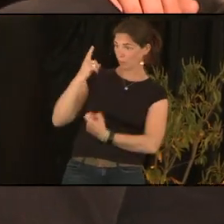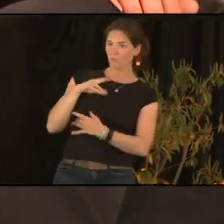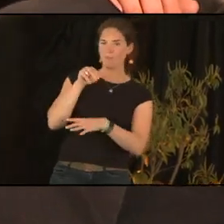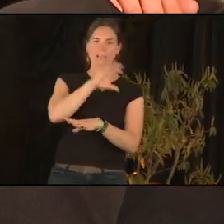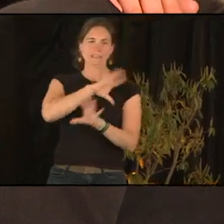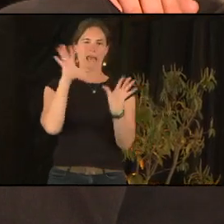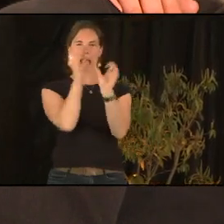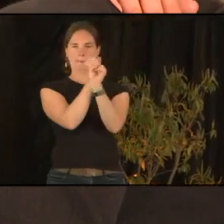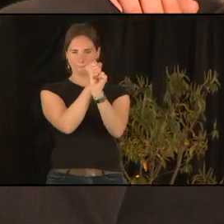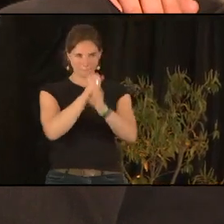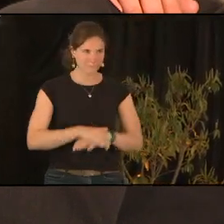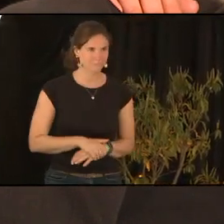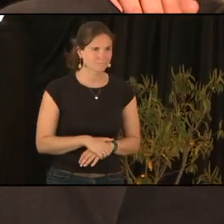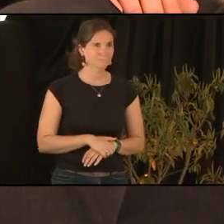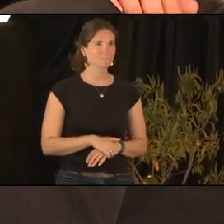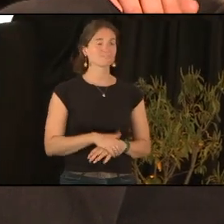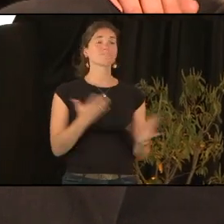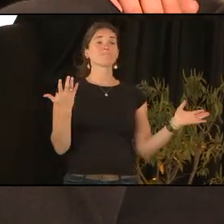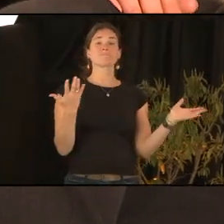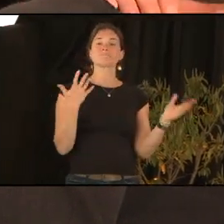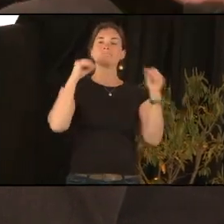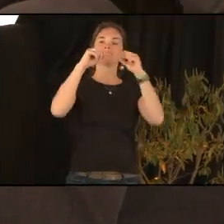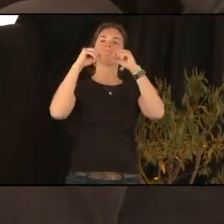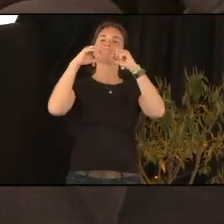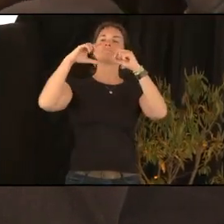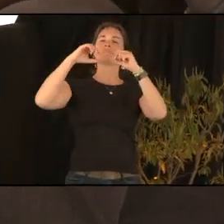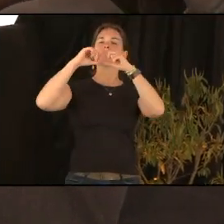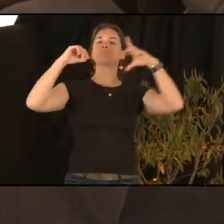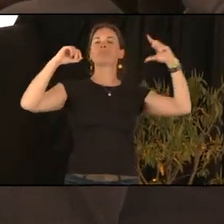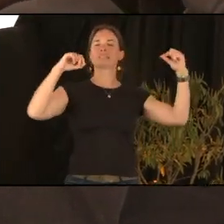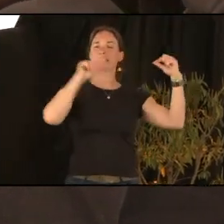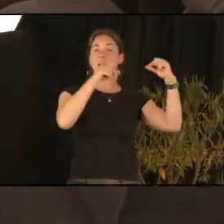court. Pourquoi la presqu'île? Parce que,